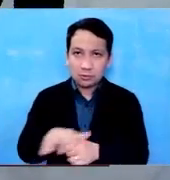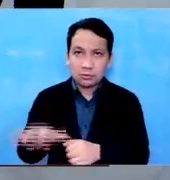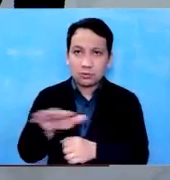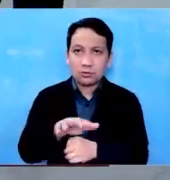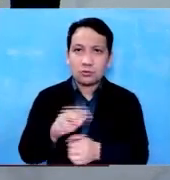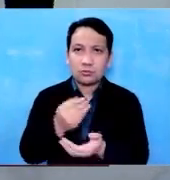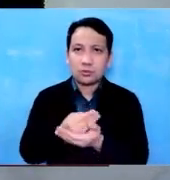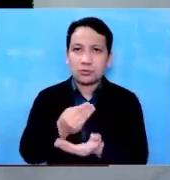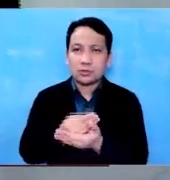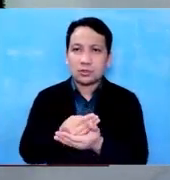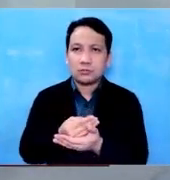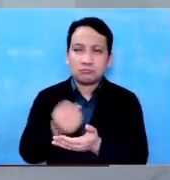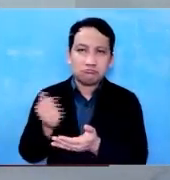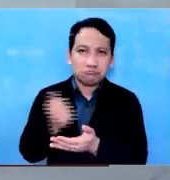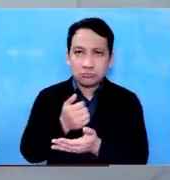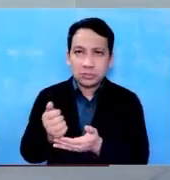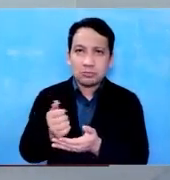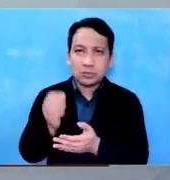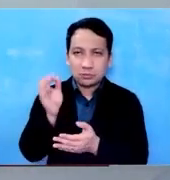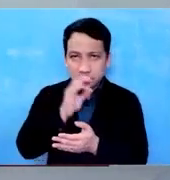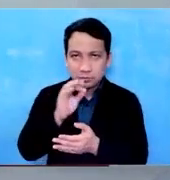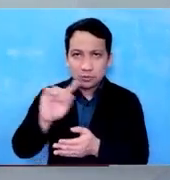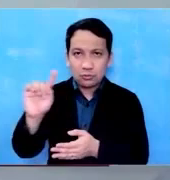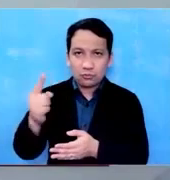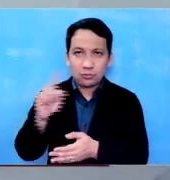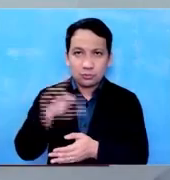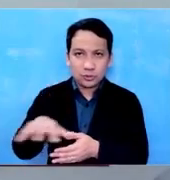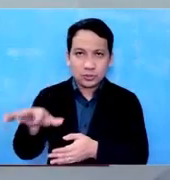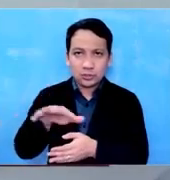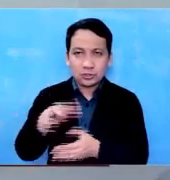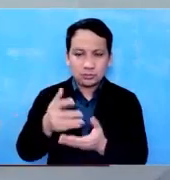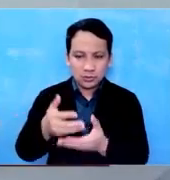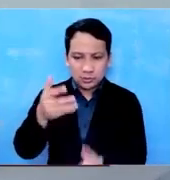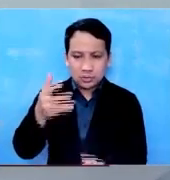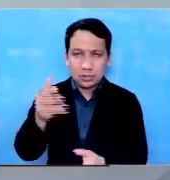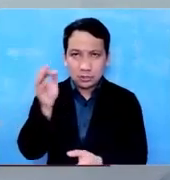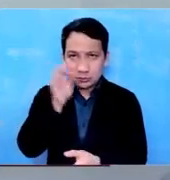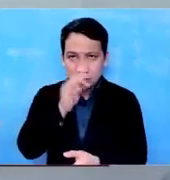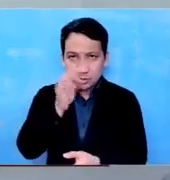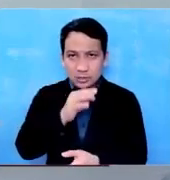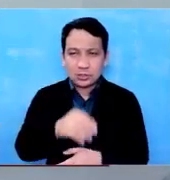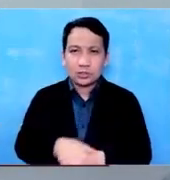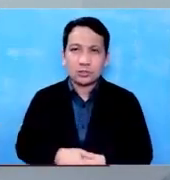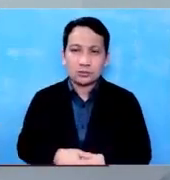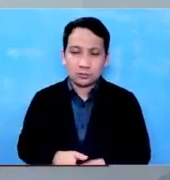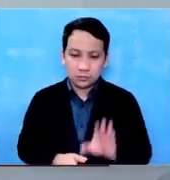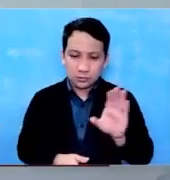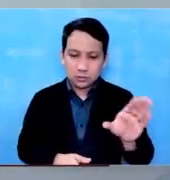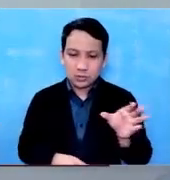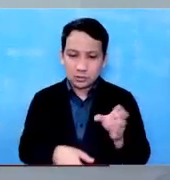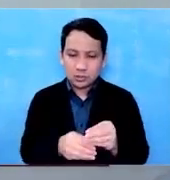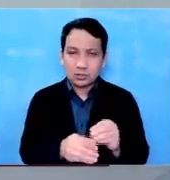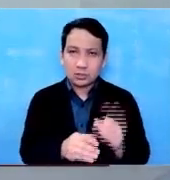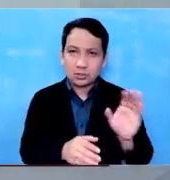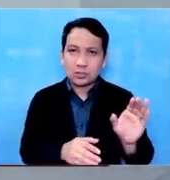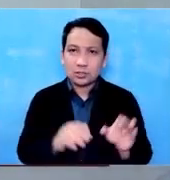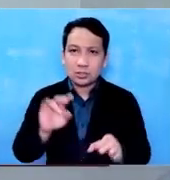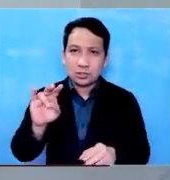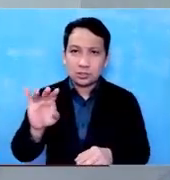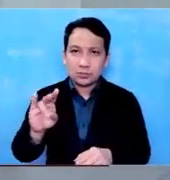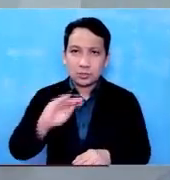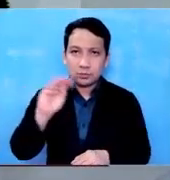Pilipino. Ang 1% po ng mga pinakamayamang Pilipino, sa kanila po napupunta ang